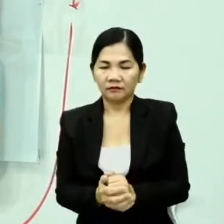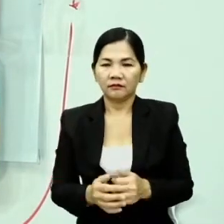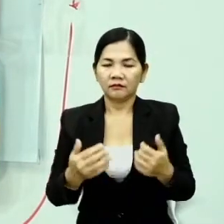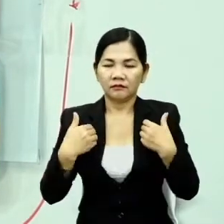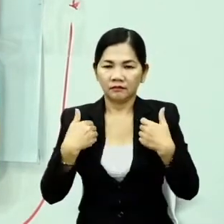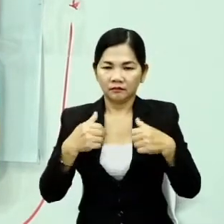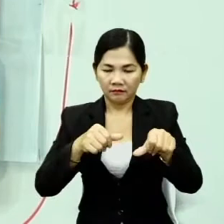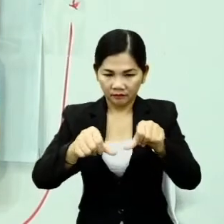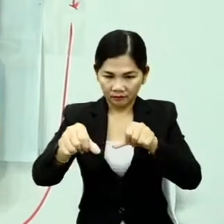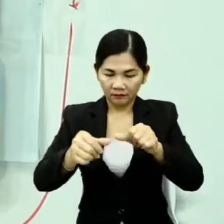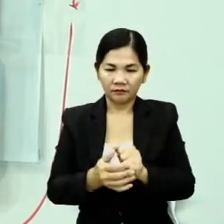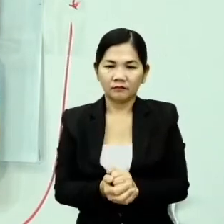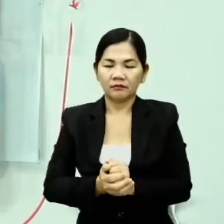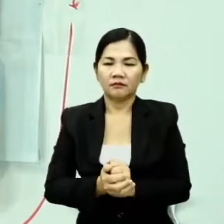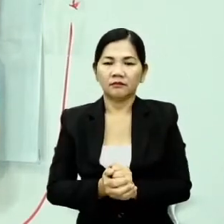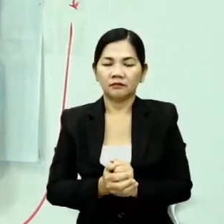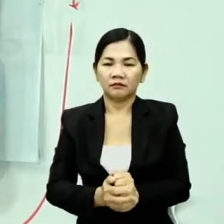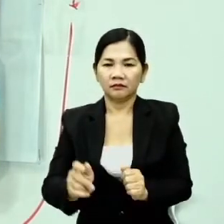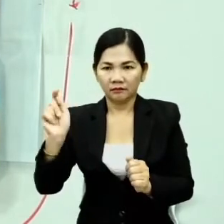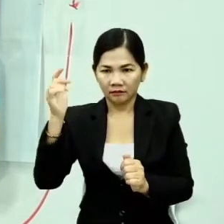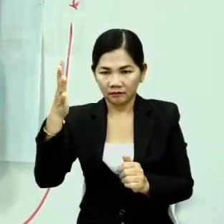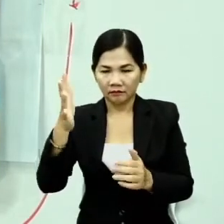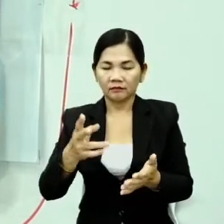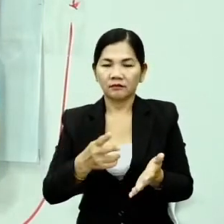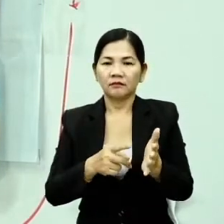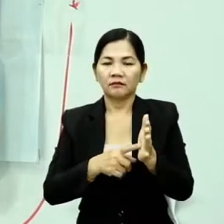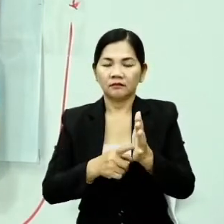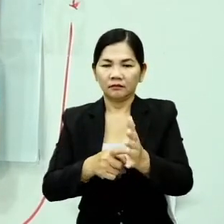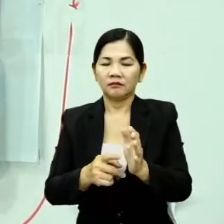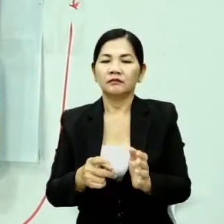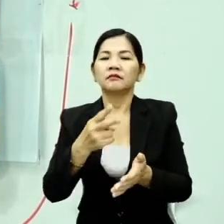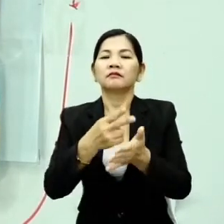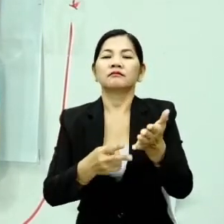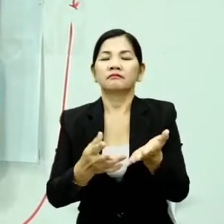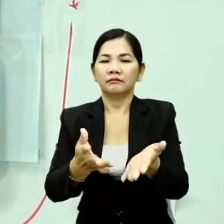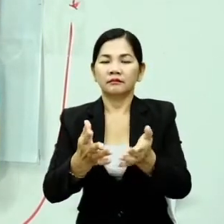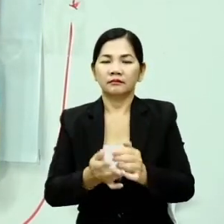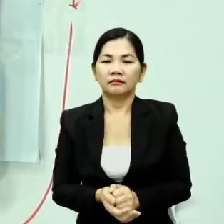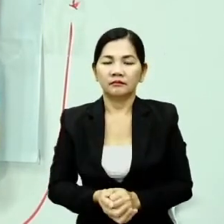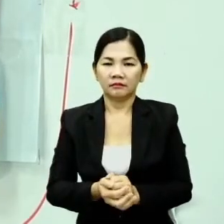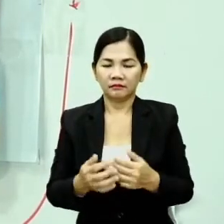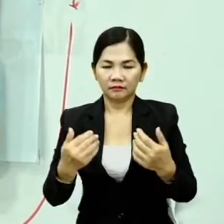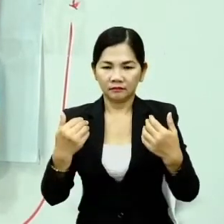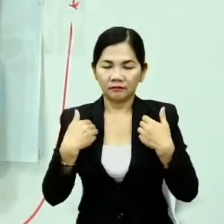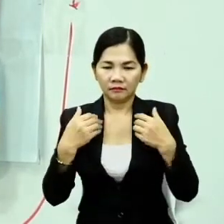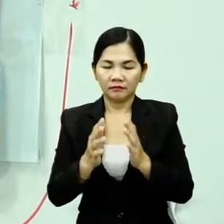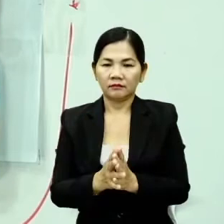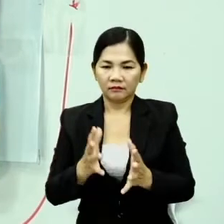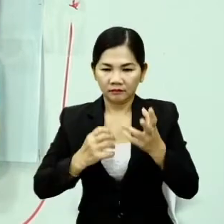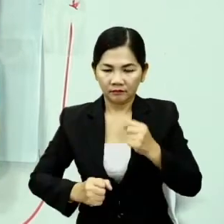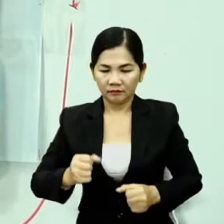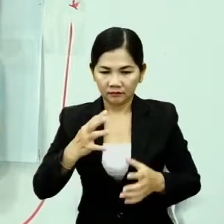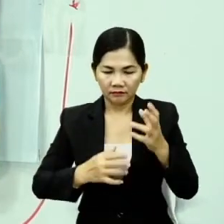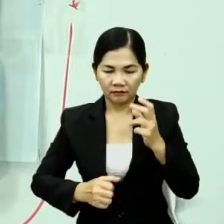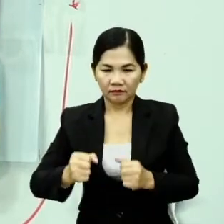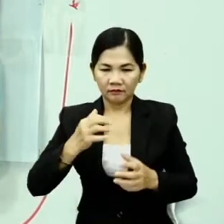con mưa bằng to tiền cha chó rụp hiệp này ở con cha bắt đầu vậy tới cha cứ đo tật đo hana con nát và đo tật đo sầm lạp ở